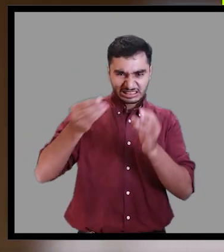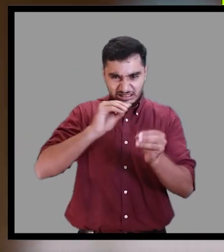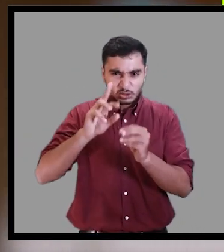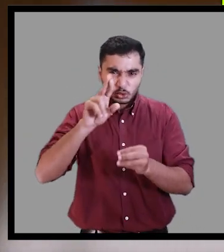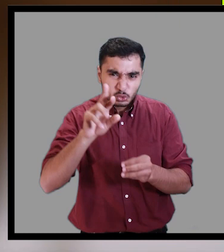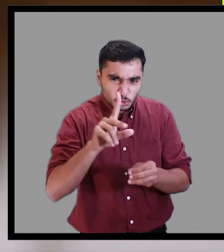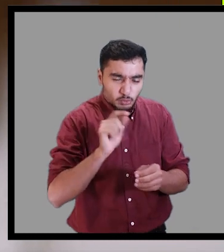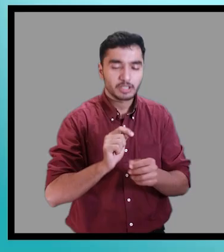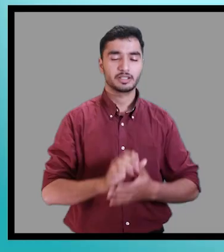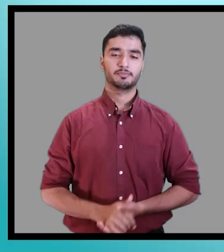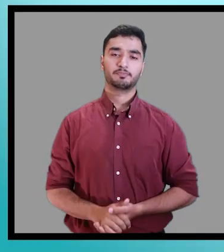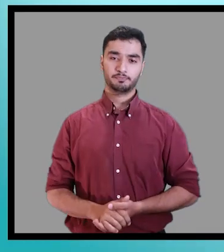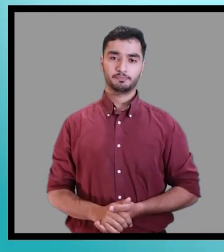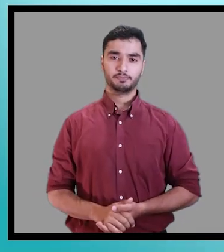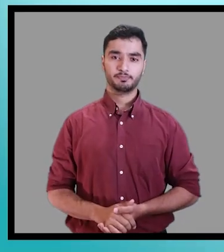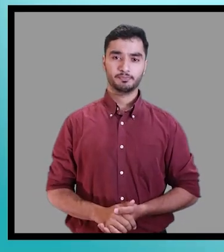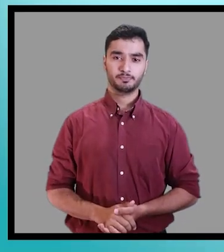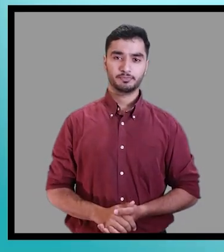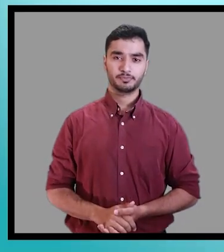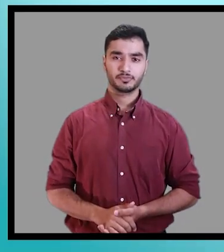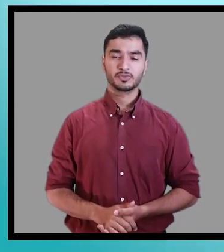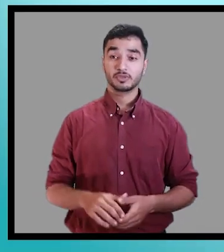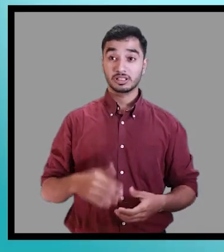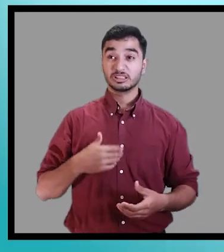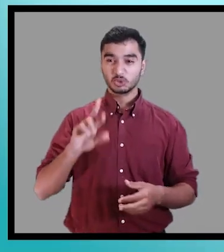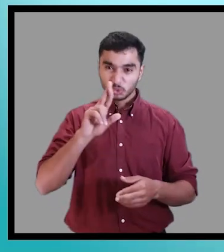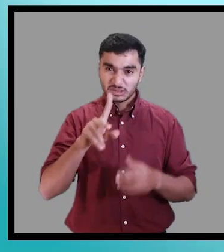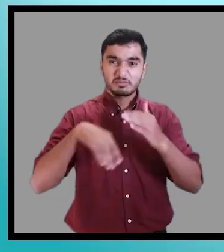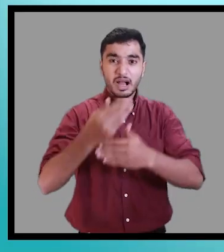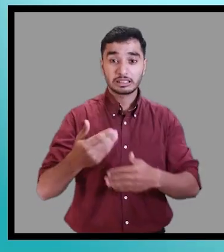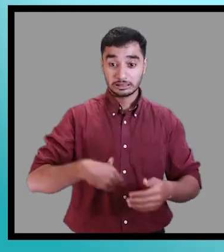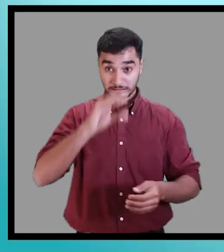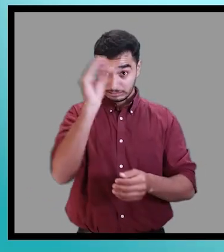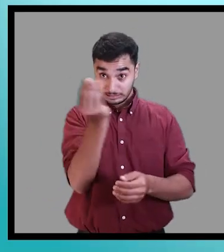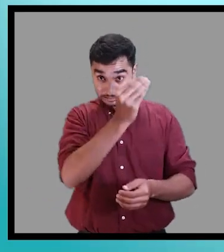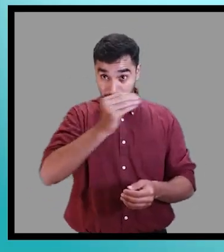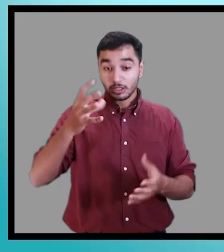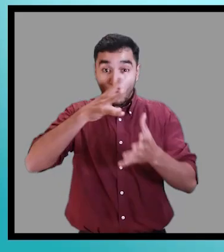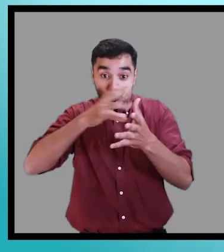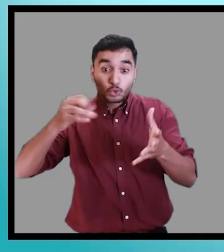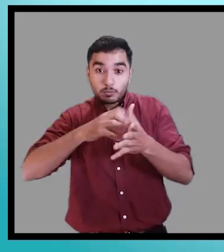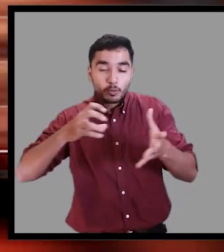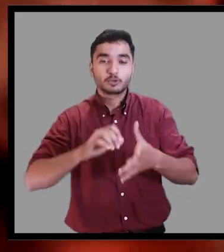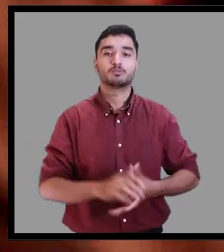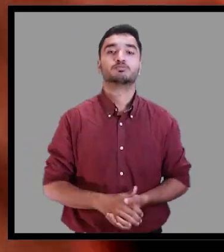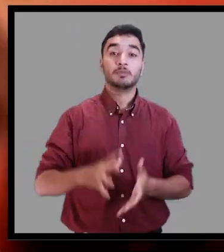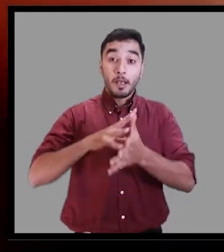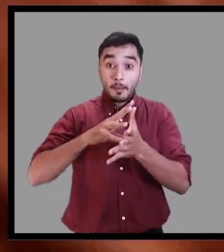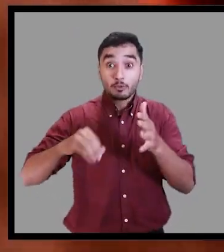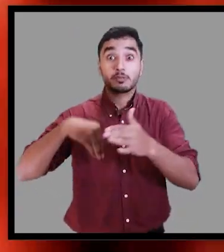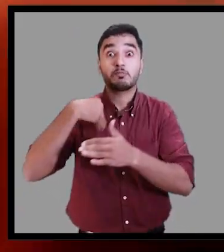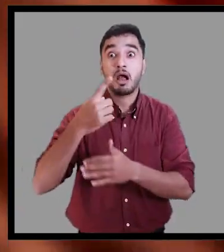कार्बोहाइड्रेट टूट कर ग्लूकोज। ये जब अपने छोटे छोटे टुकड़ों में टूट जाते हैं तो जिस्म से आंतों से एब्जॉर्ब हो जाते हैं। जब आंतों